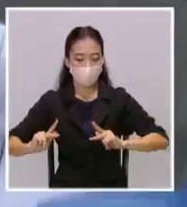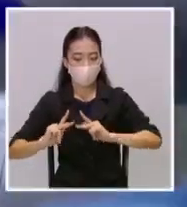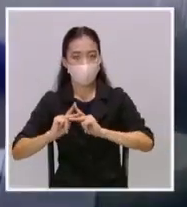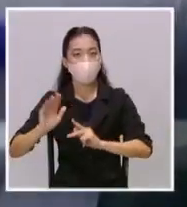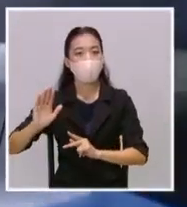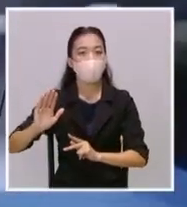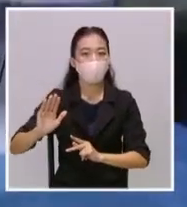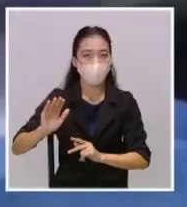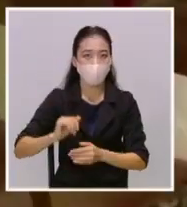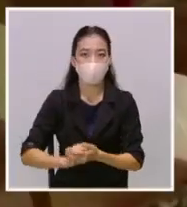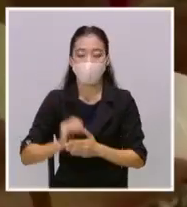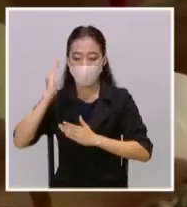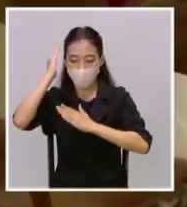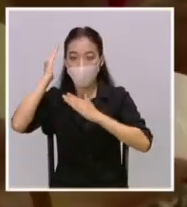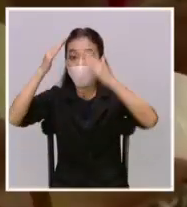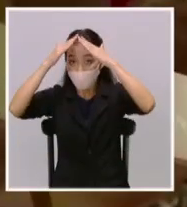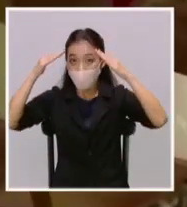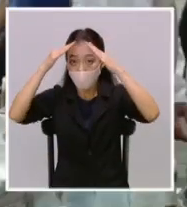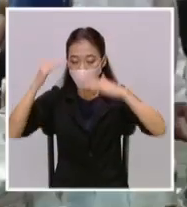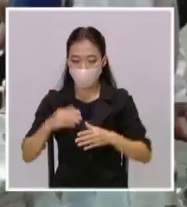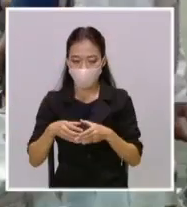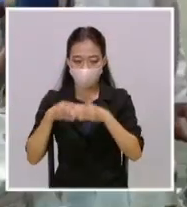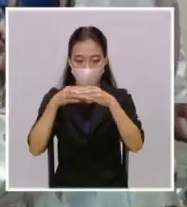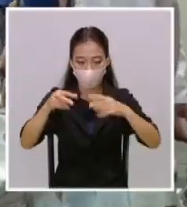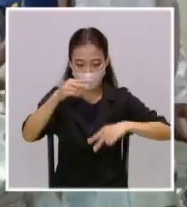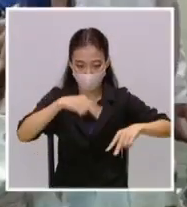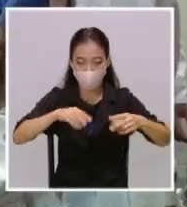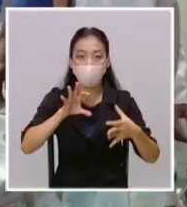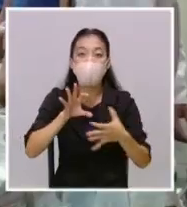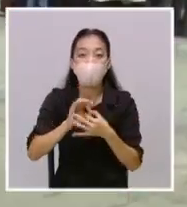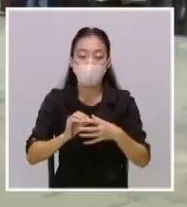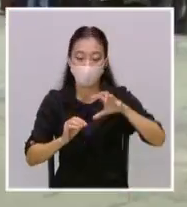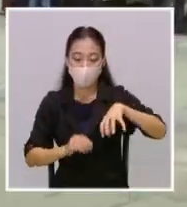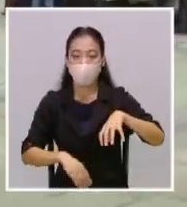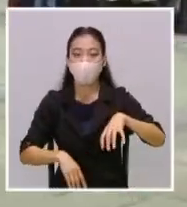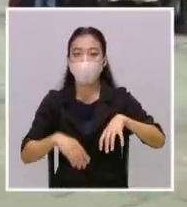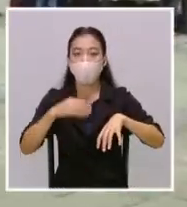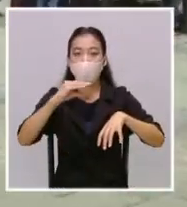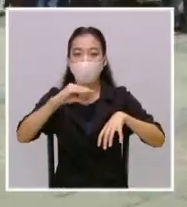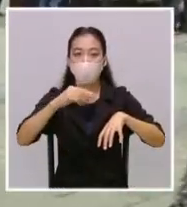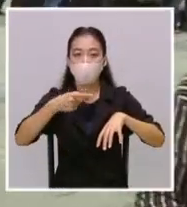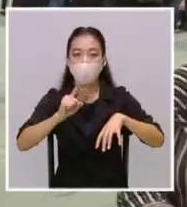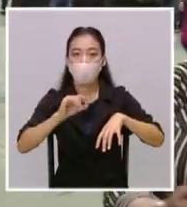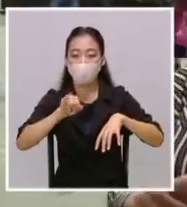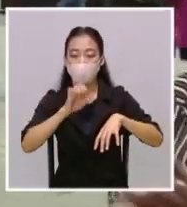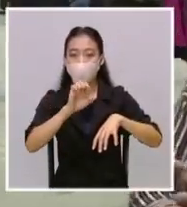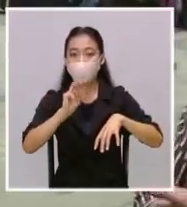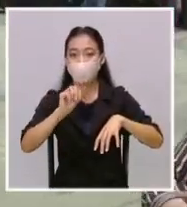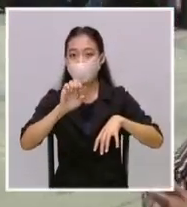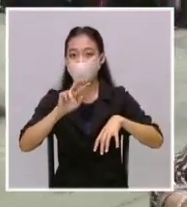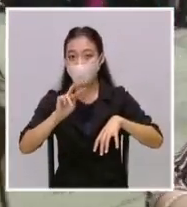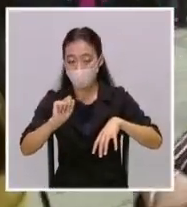ใหญ่ในประชาชนที่นครโฮจิมินห์ซิตี้ที่นี่เนี่ยเป็นเมืองที่มีประชากรอยู่มากที่สุดในประเท